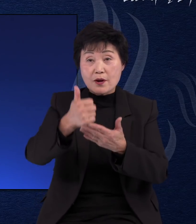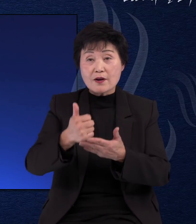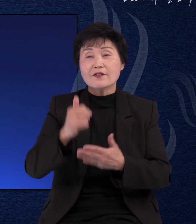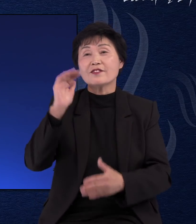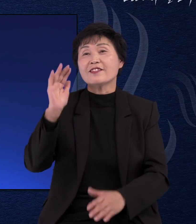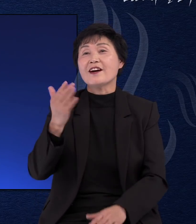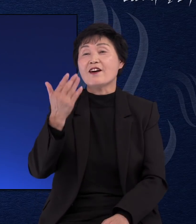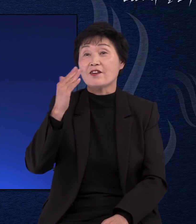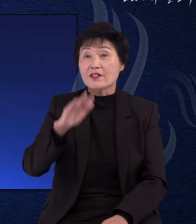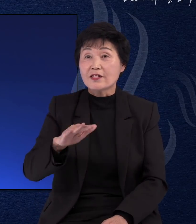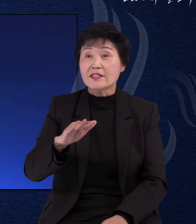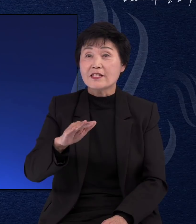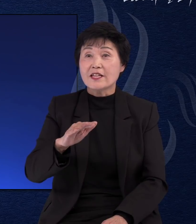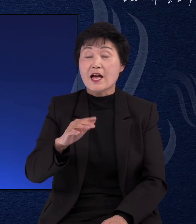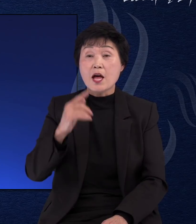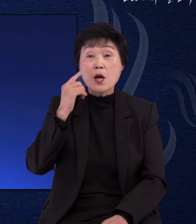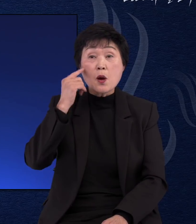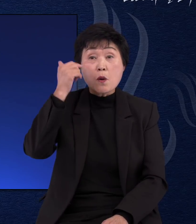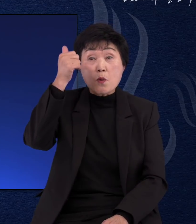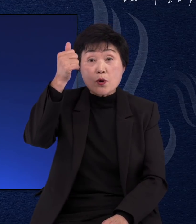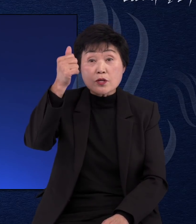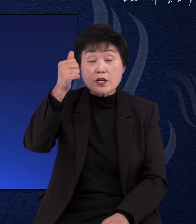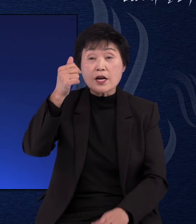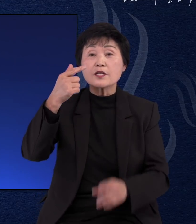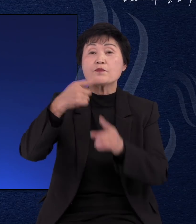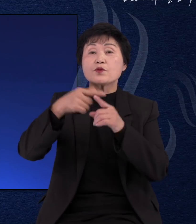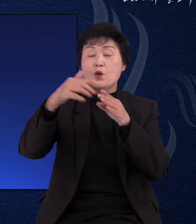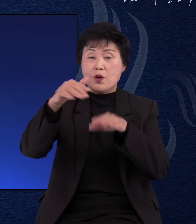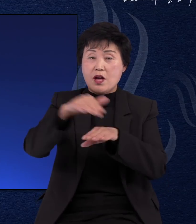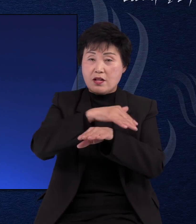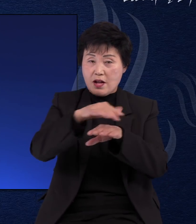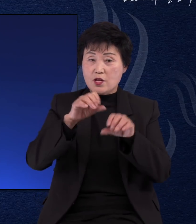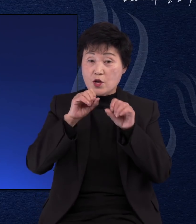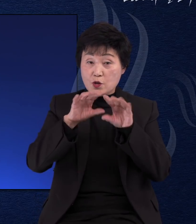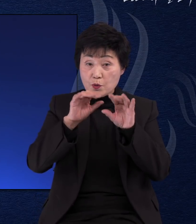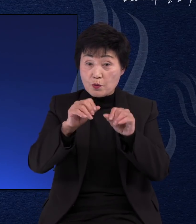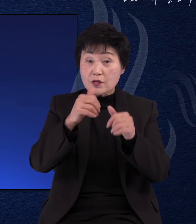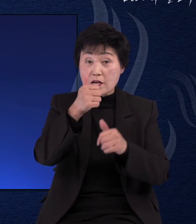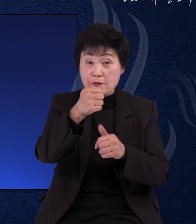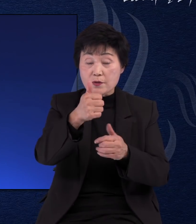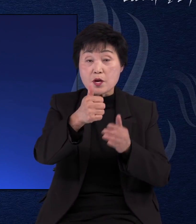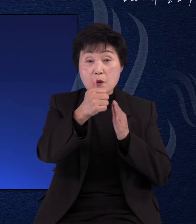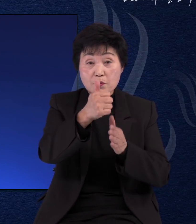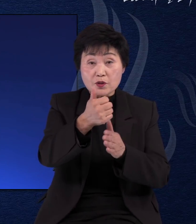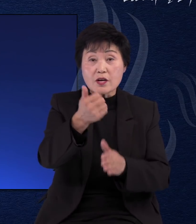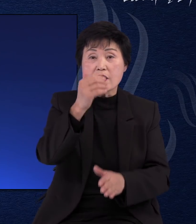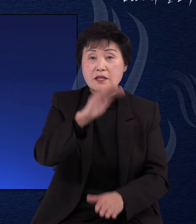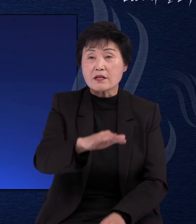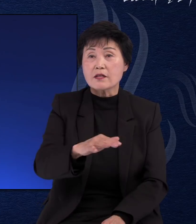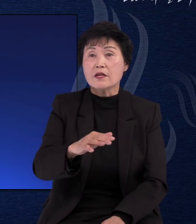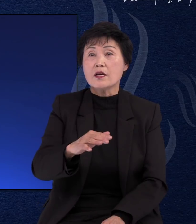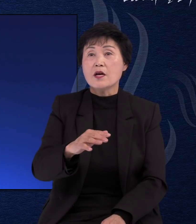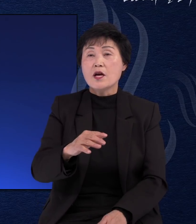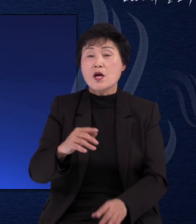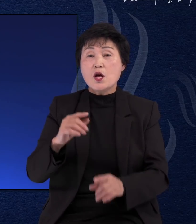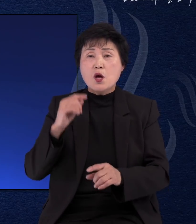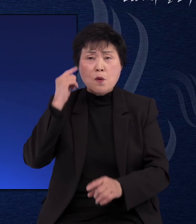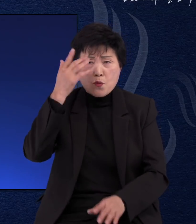계신 선교사님한테 의뢰를 하니 최 목사님 이야기를 하면서 묻지도 따지지도 말고 무조건 모시고 가라